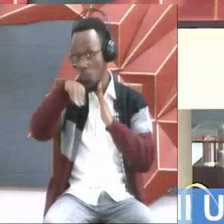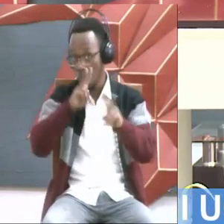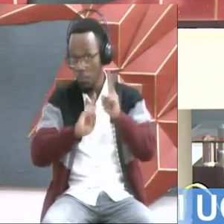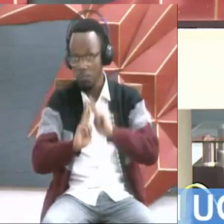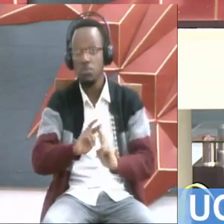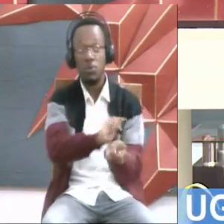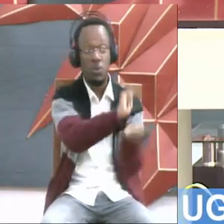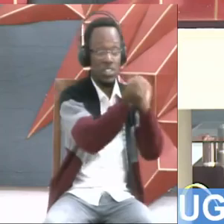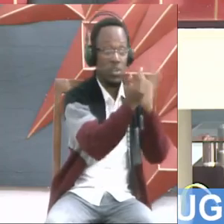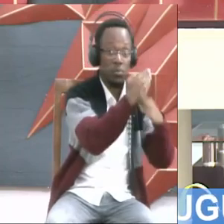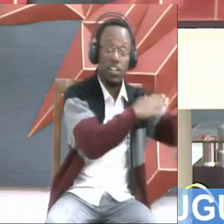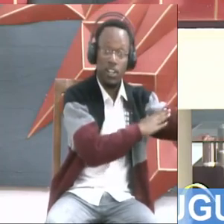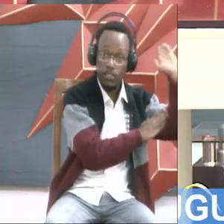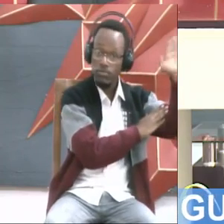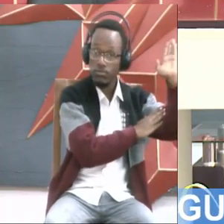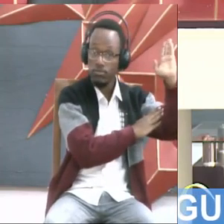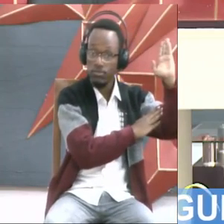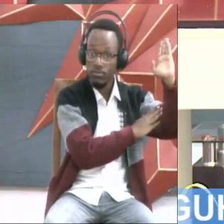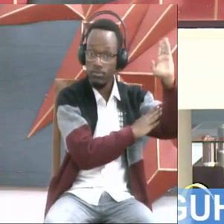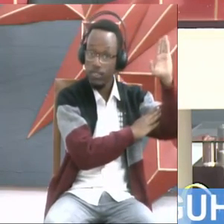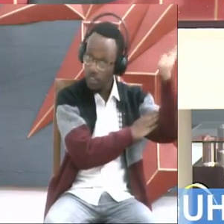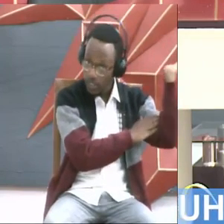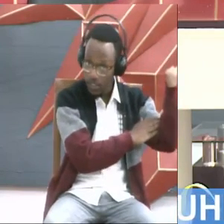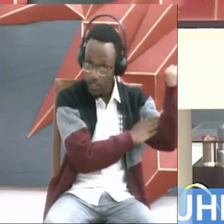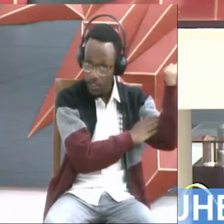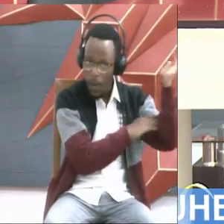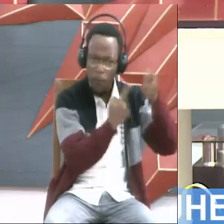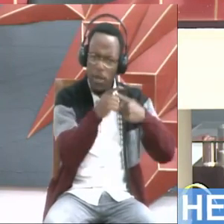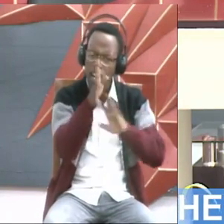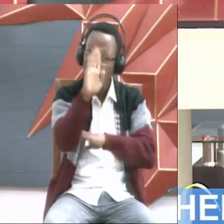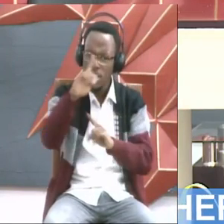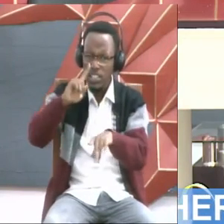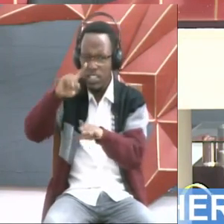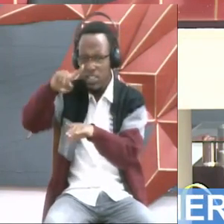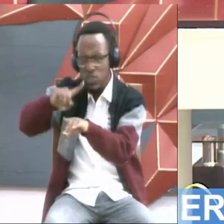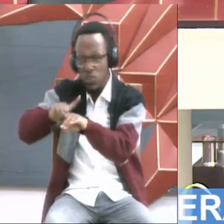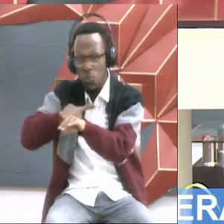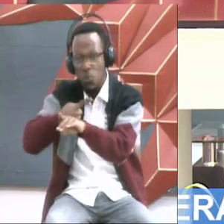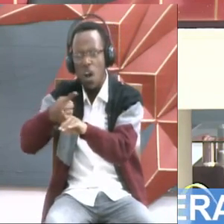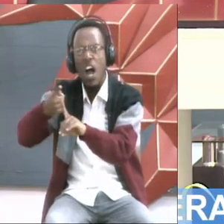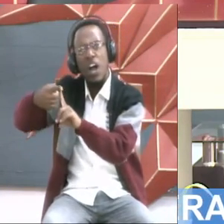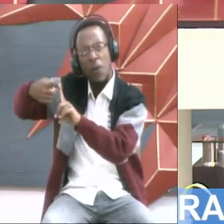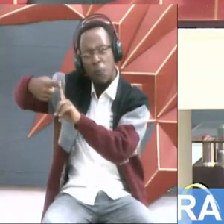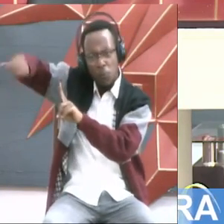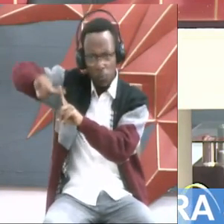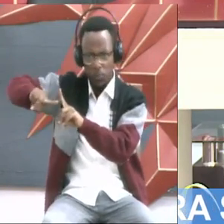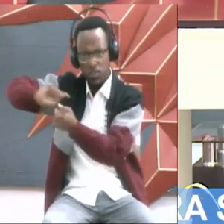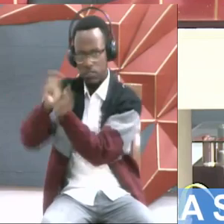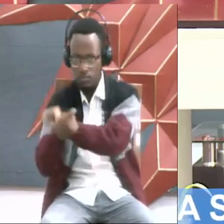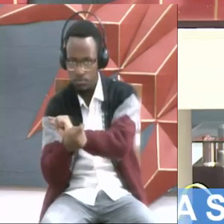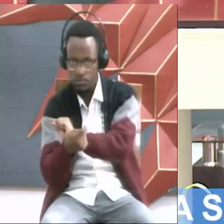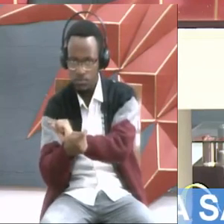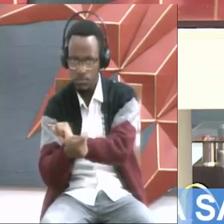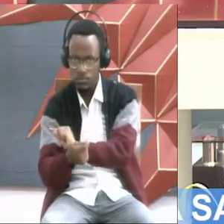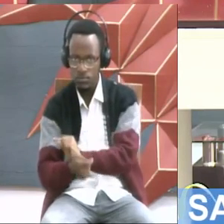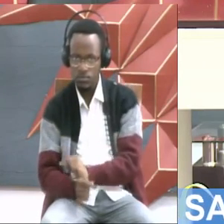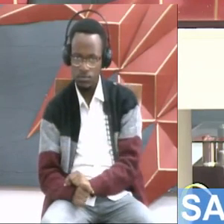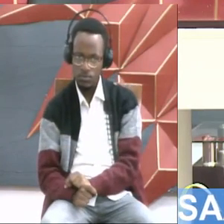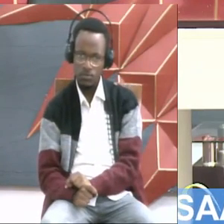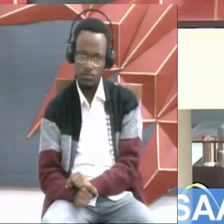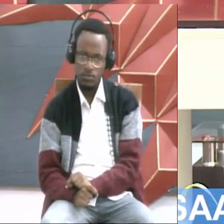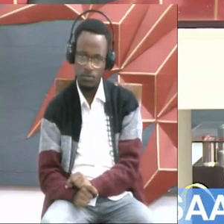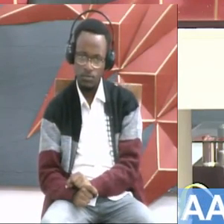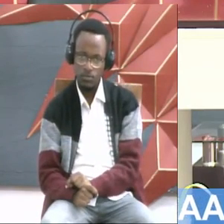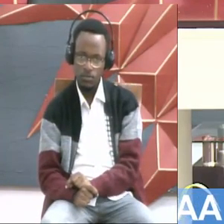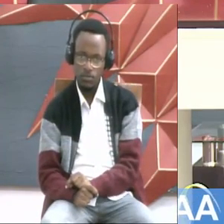bahindurwa n'Imana. Twese duhindurwa n'Imana. Ariko Imana iduhindura ryaje. Iduhindura. Iyo